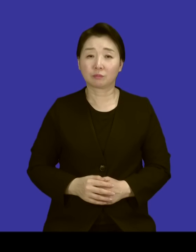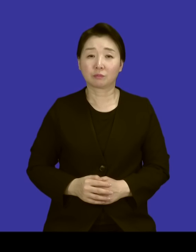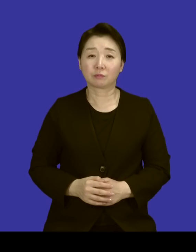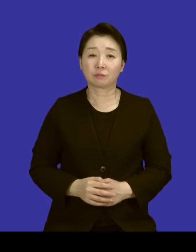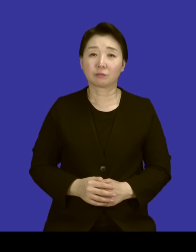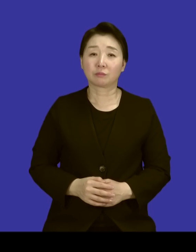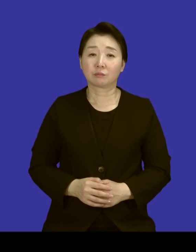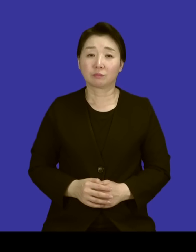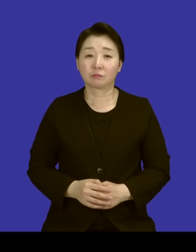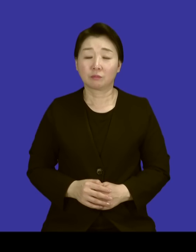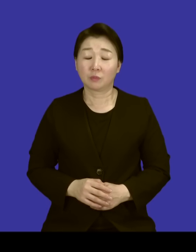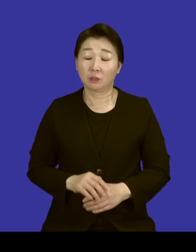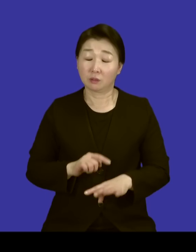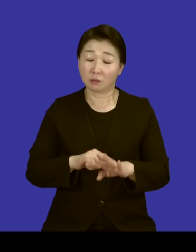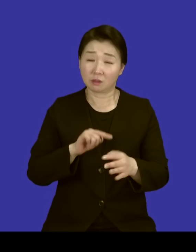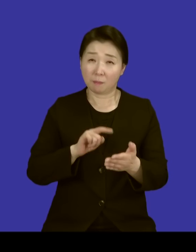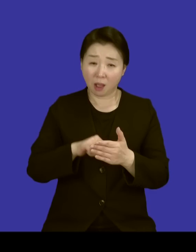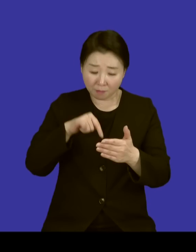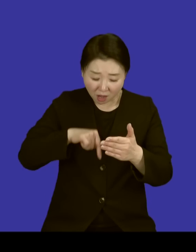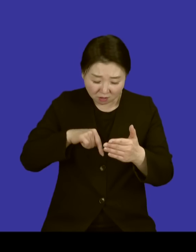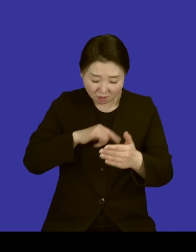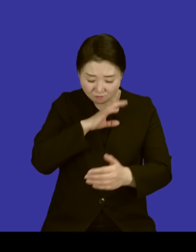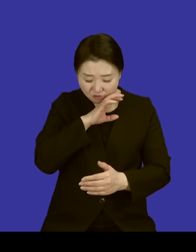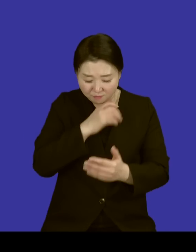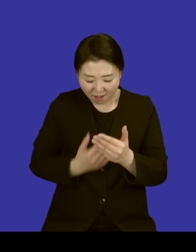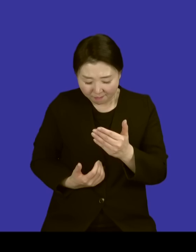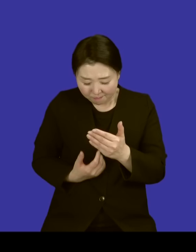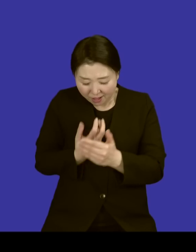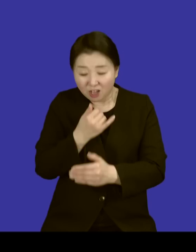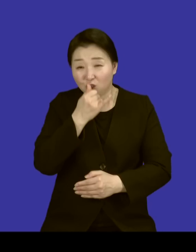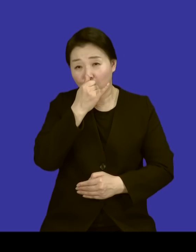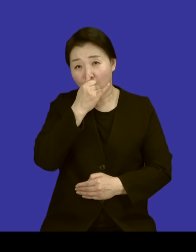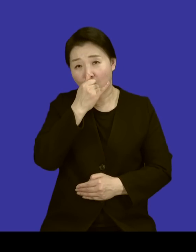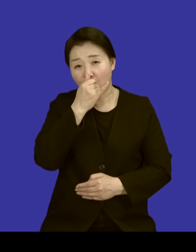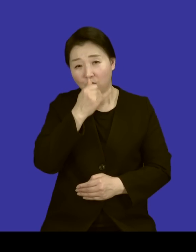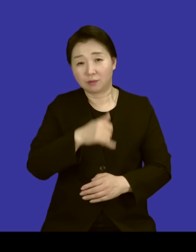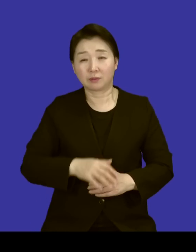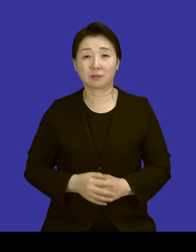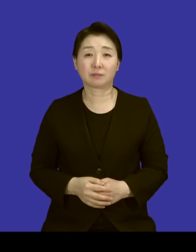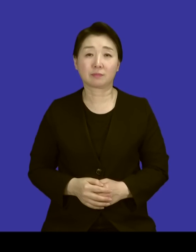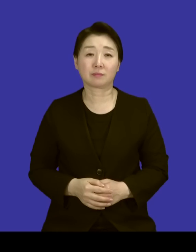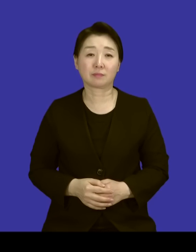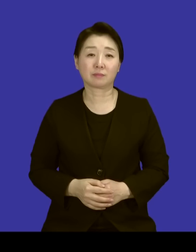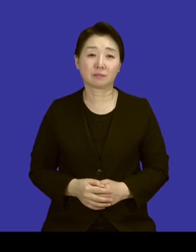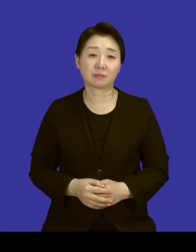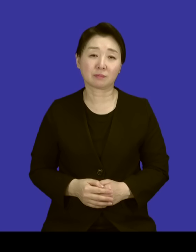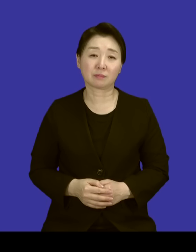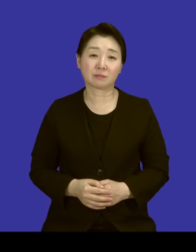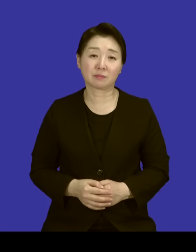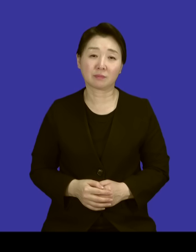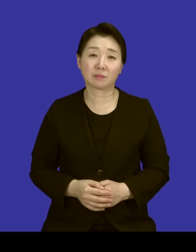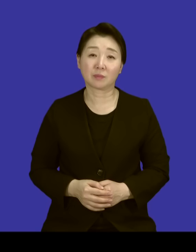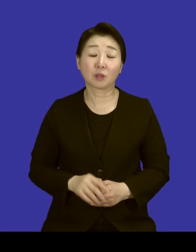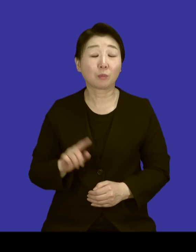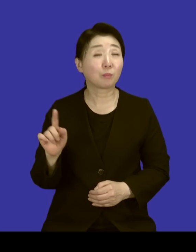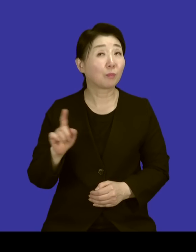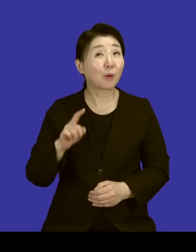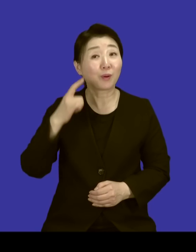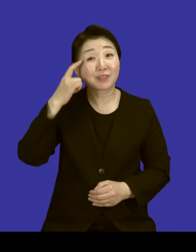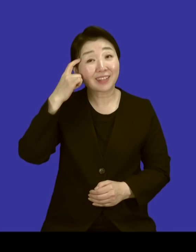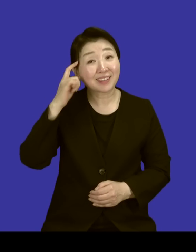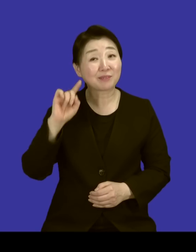좀 불만스러운 마음이 생기더라고요. 예. 좀 불편한 마음. 네. 그게 뭔가 이렇게 생각했더니